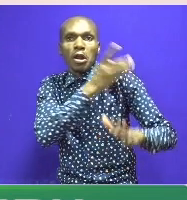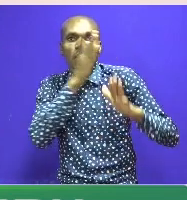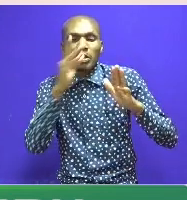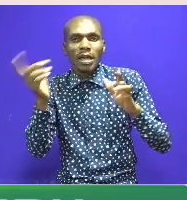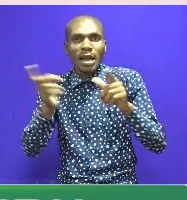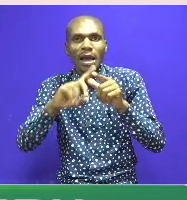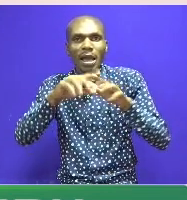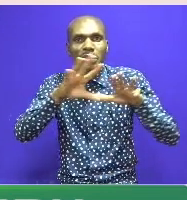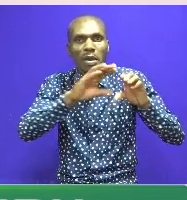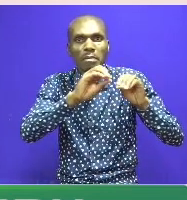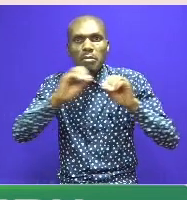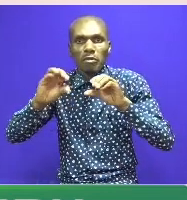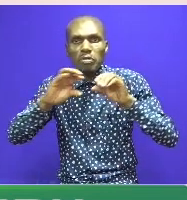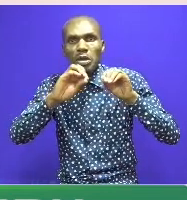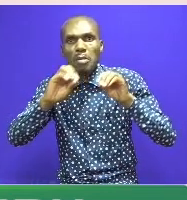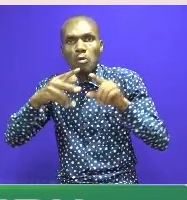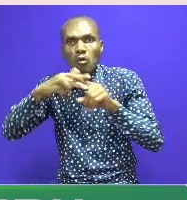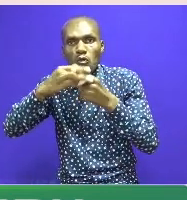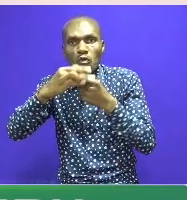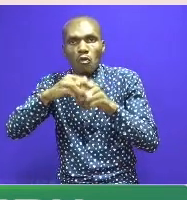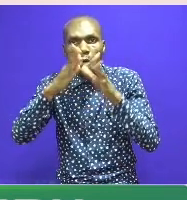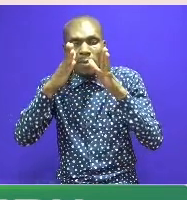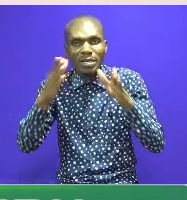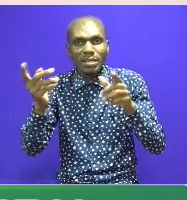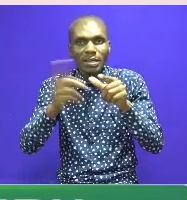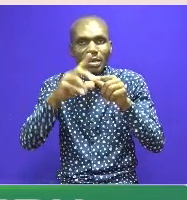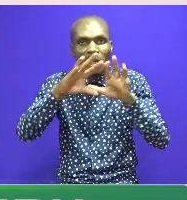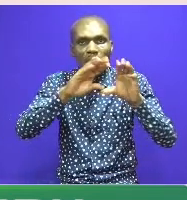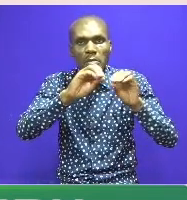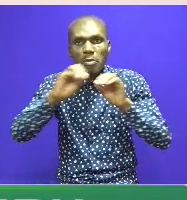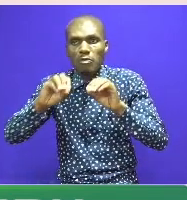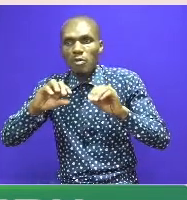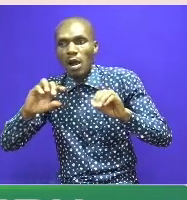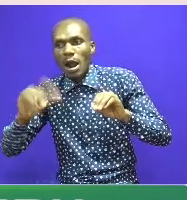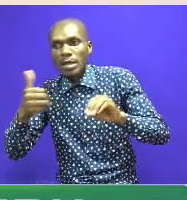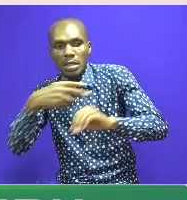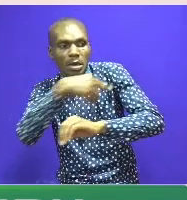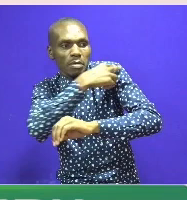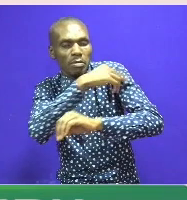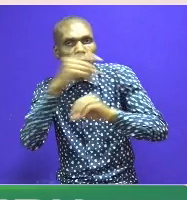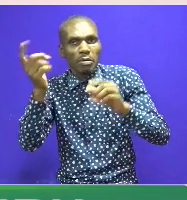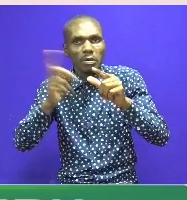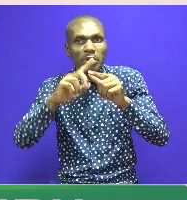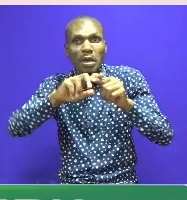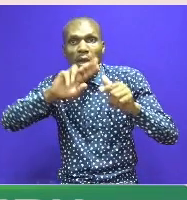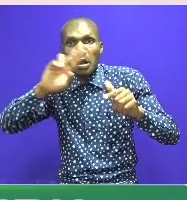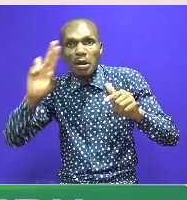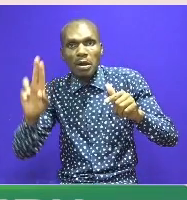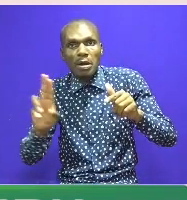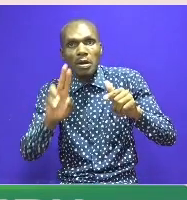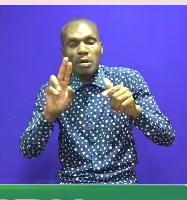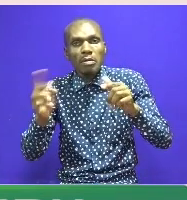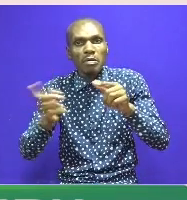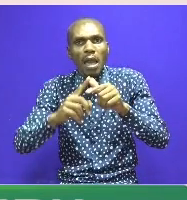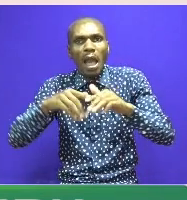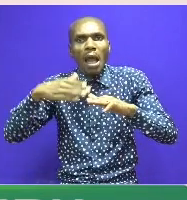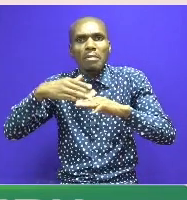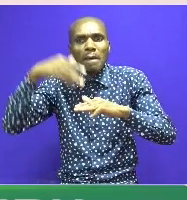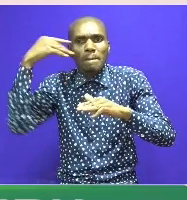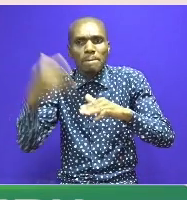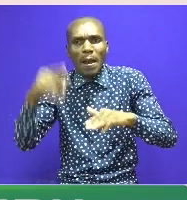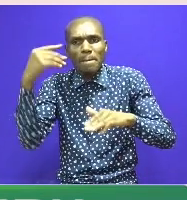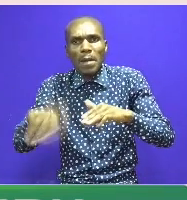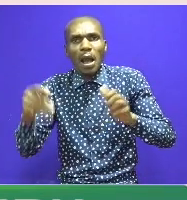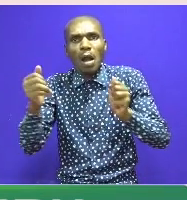ko nganye machine ya makuru asenyagitari yo ucya senyagitari ya kembu eriyo beke gutumeka babeta bagusaganwa nabamenyi